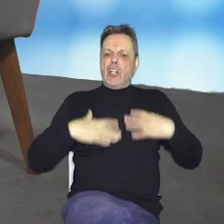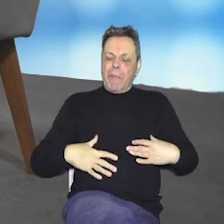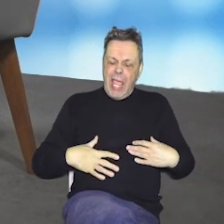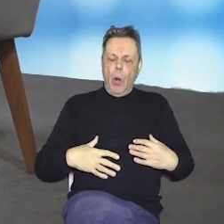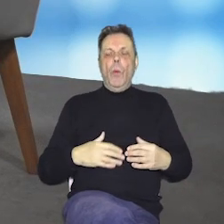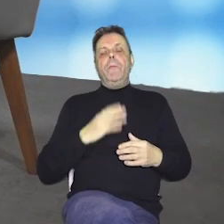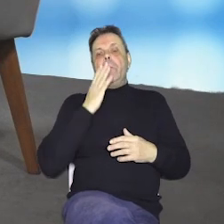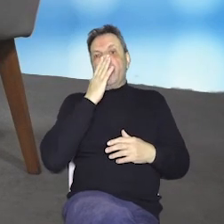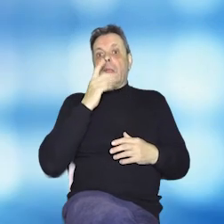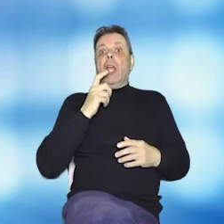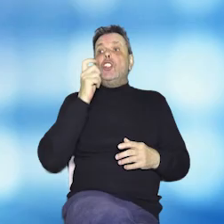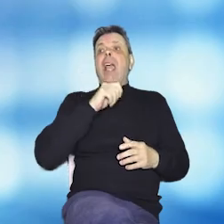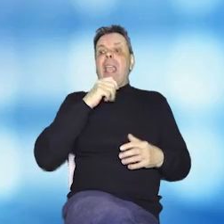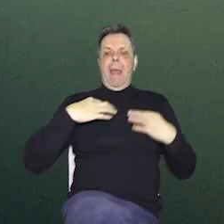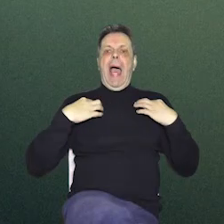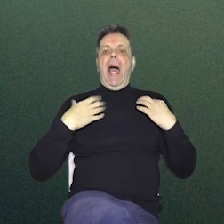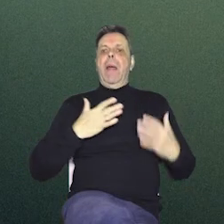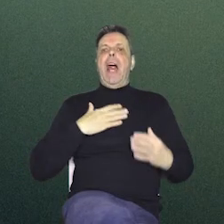njemu, čak i na odjeći.